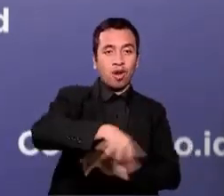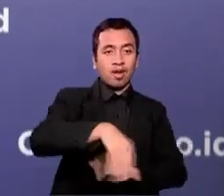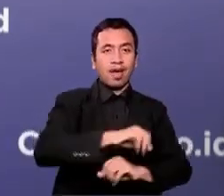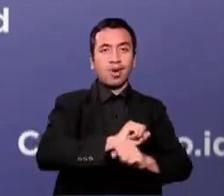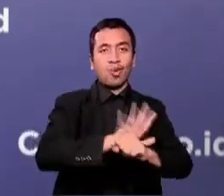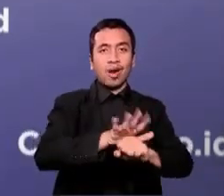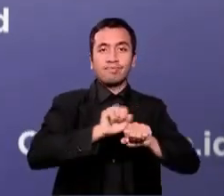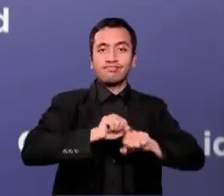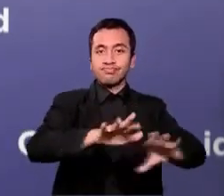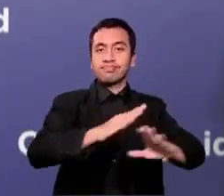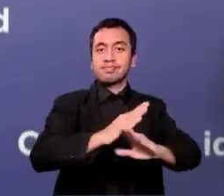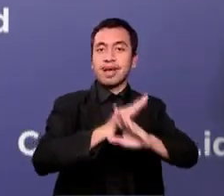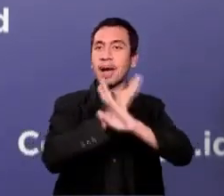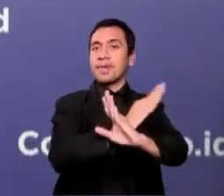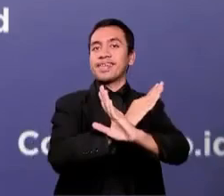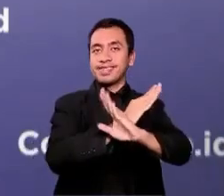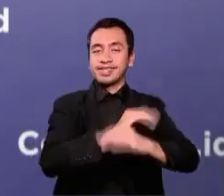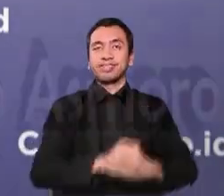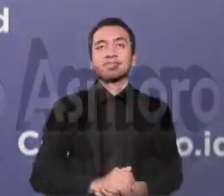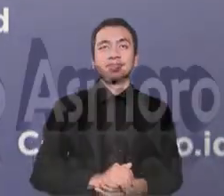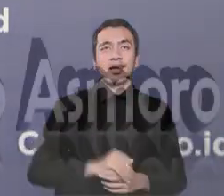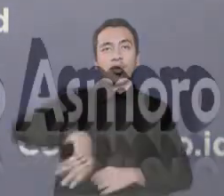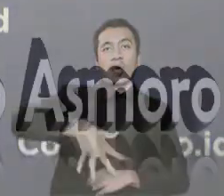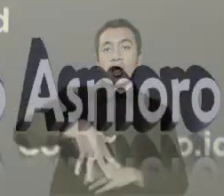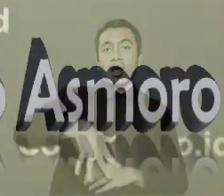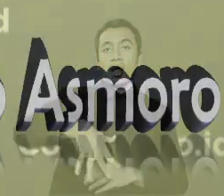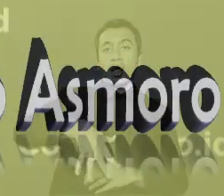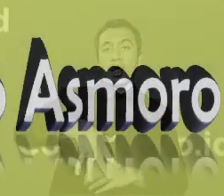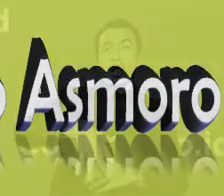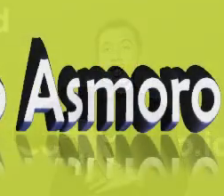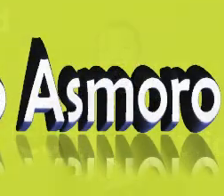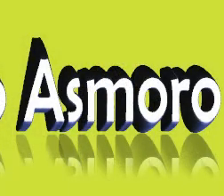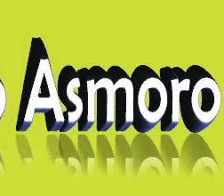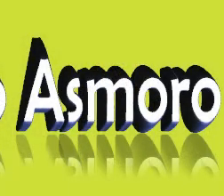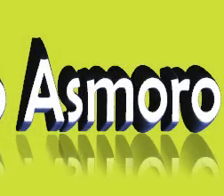keluarga sehat masyarakat juga ikut Sehat